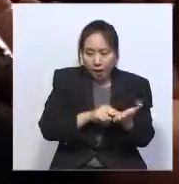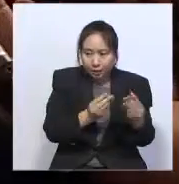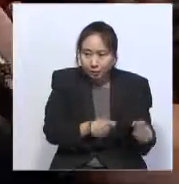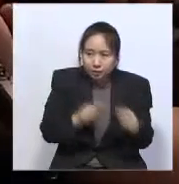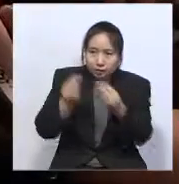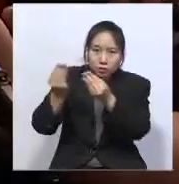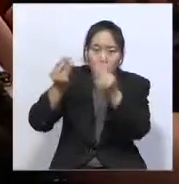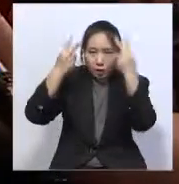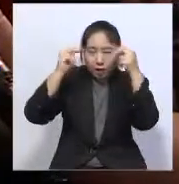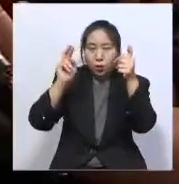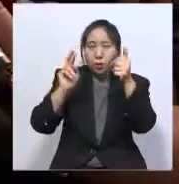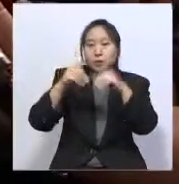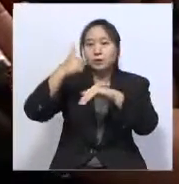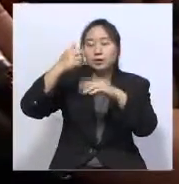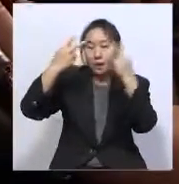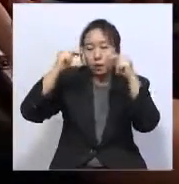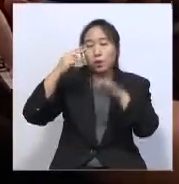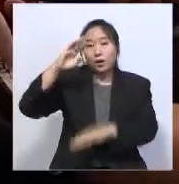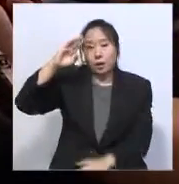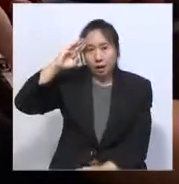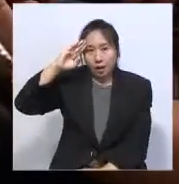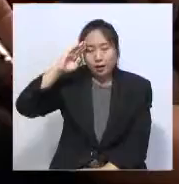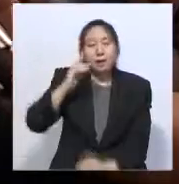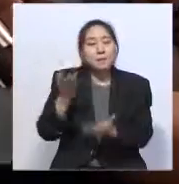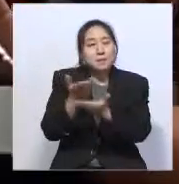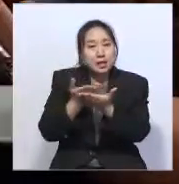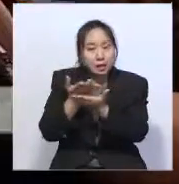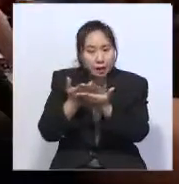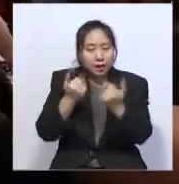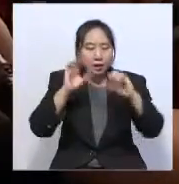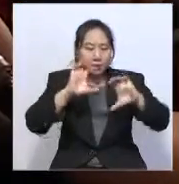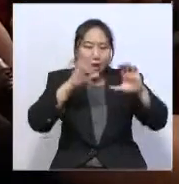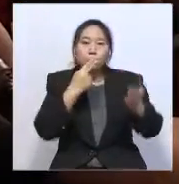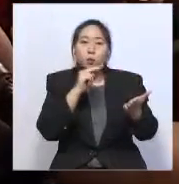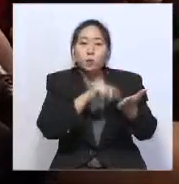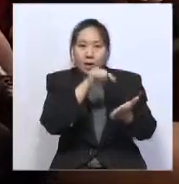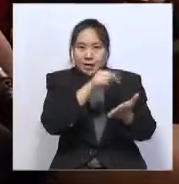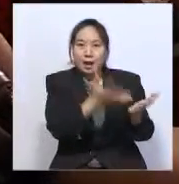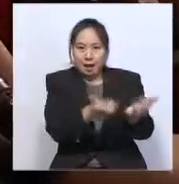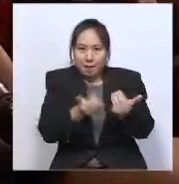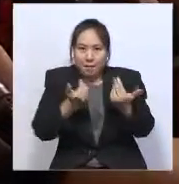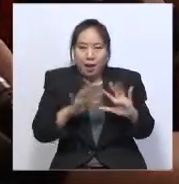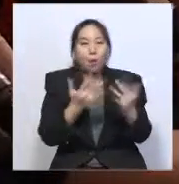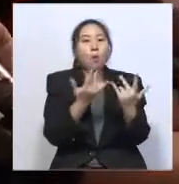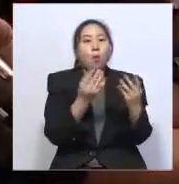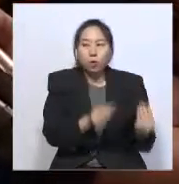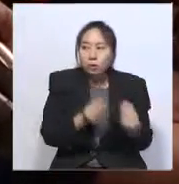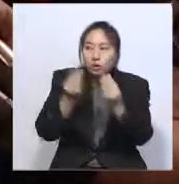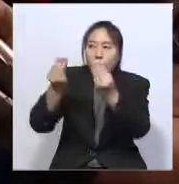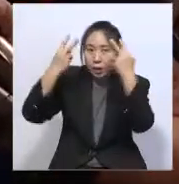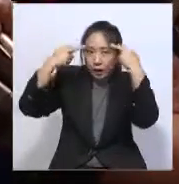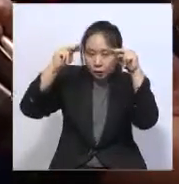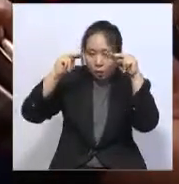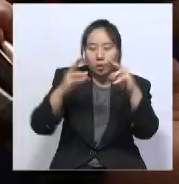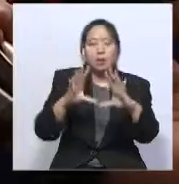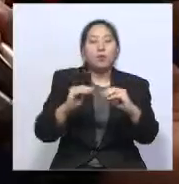เอกประยุทธ์จันทร์โอชานายกรัฐมนตรีเพื่อพิจารณาซึ่งรัฐบาลนั้นได้รับหนังสือแล้วนะคะแล้วก็จะส่งให้กับนายกรัฐมนตรีใน